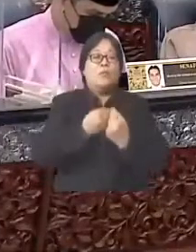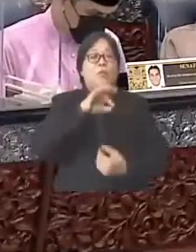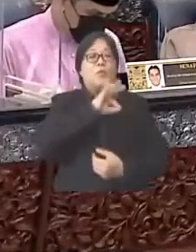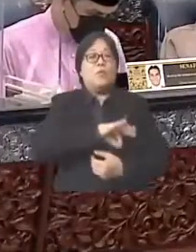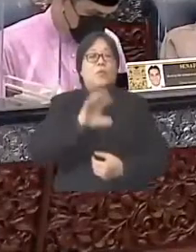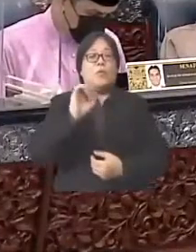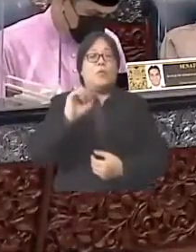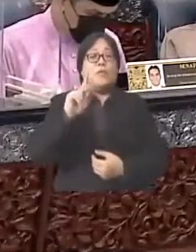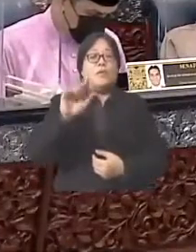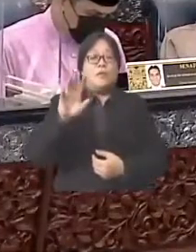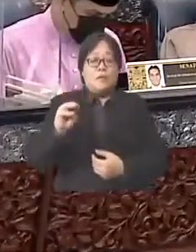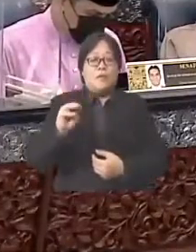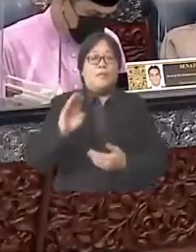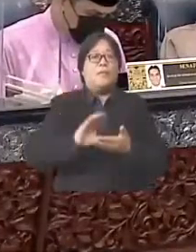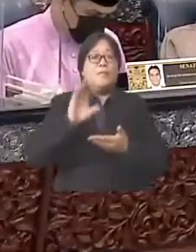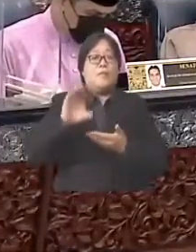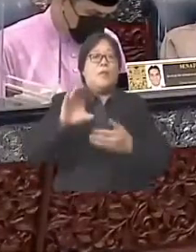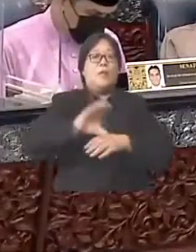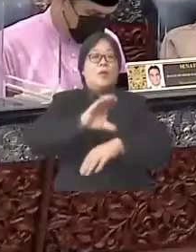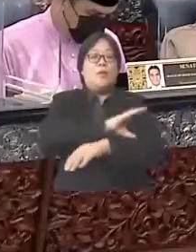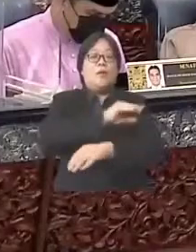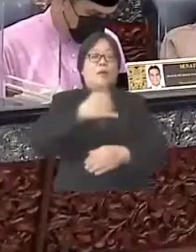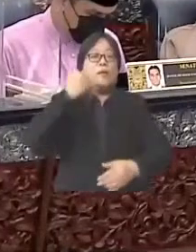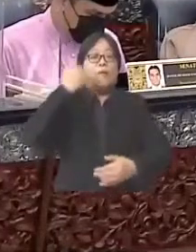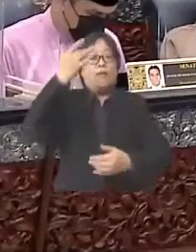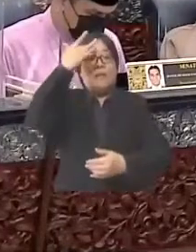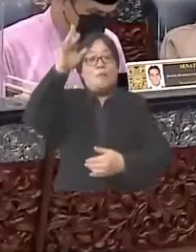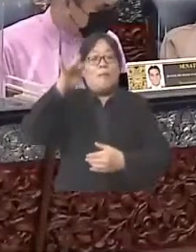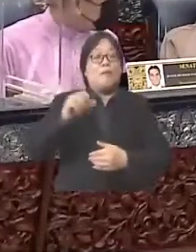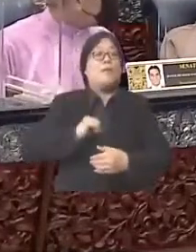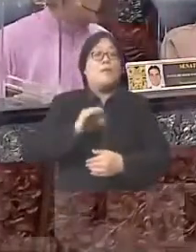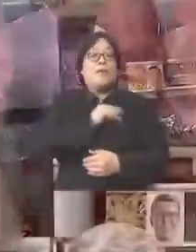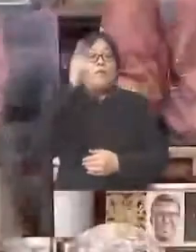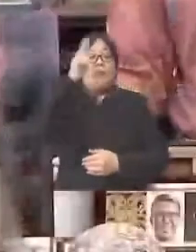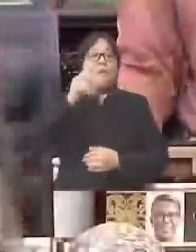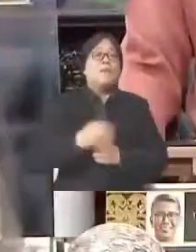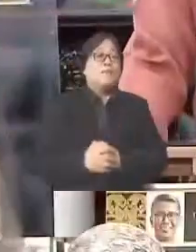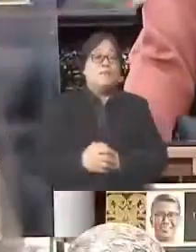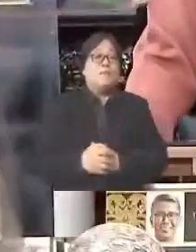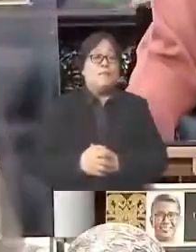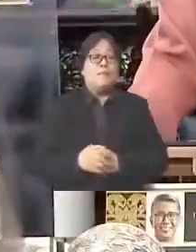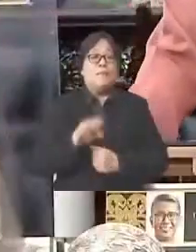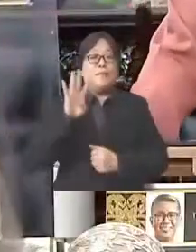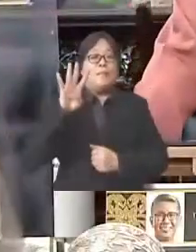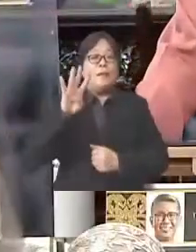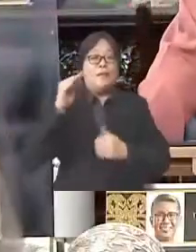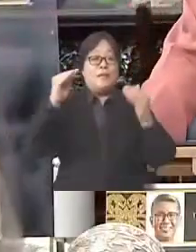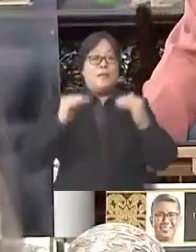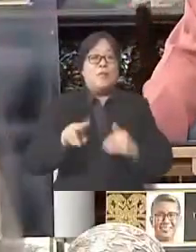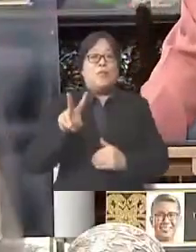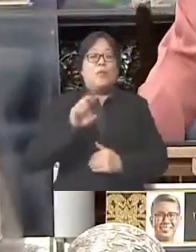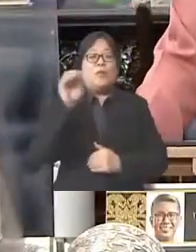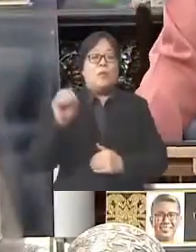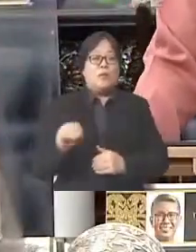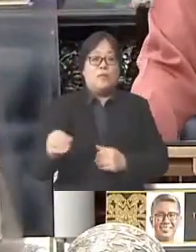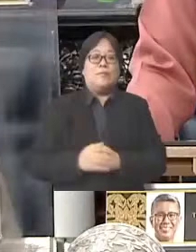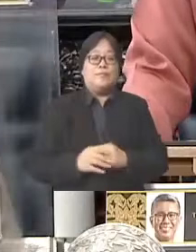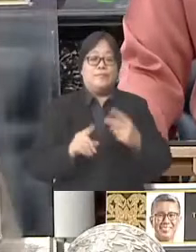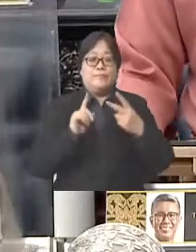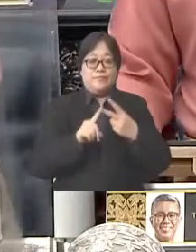keuntungan skim pembiayaan komputer dan tali pemerintah untuk Jawa awam daripada tempat kepada 200